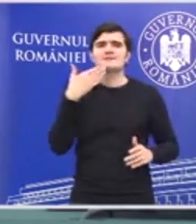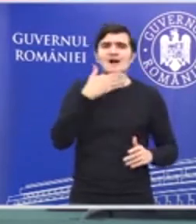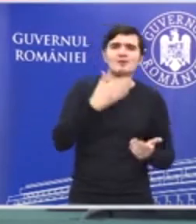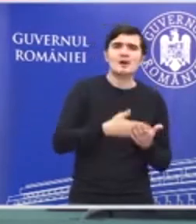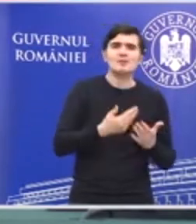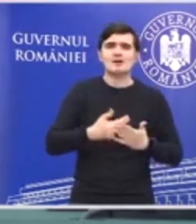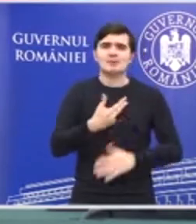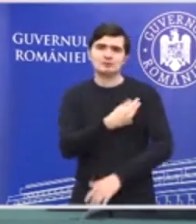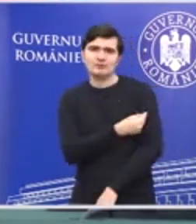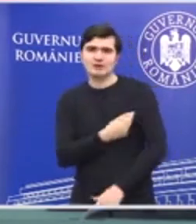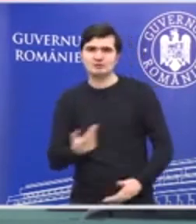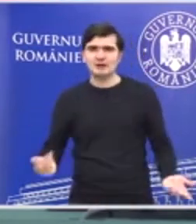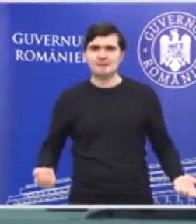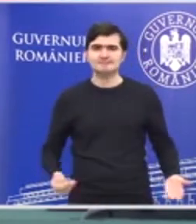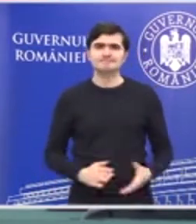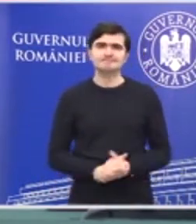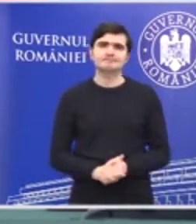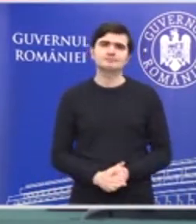vaccinare.